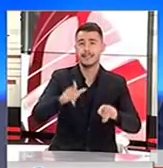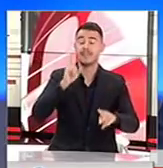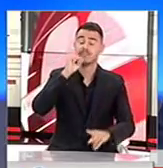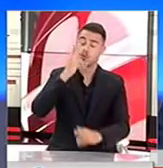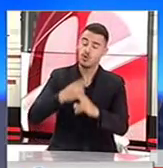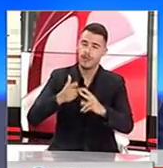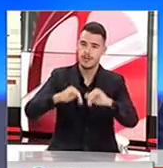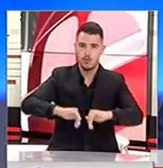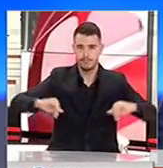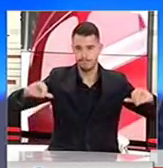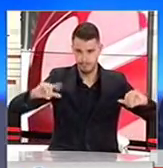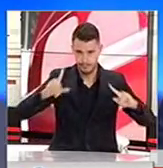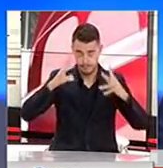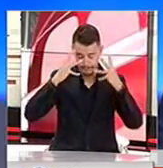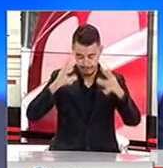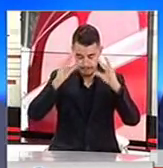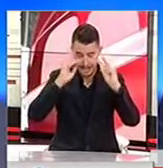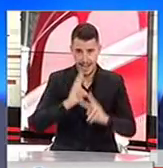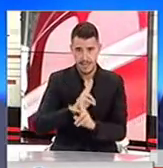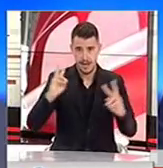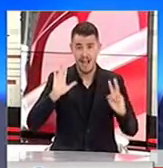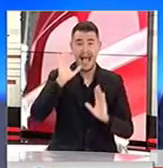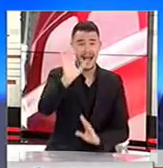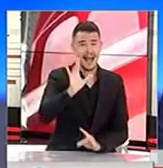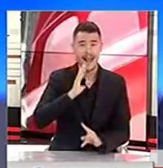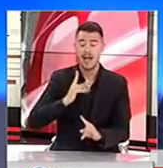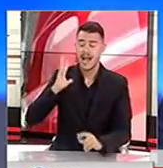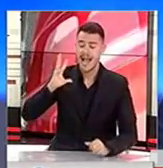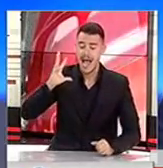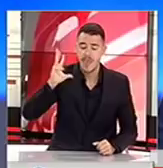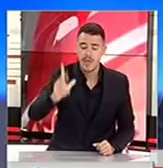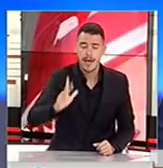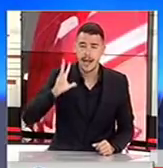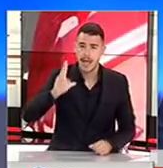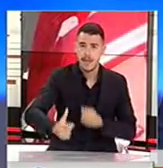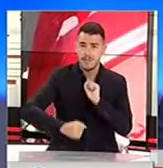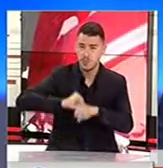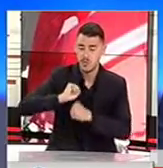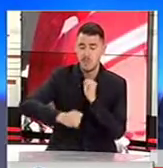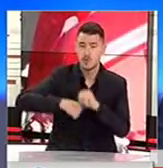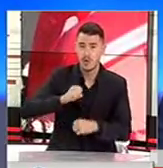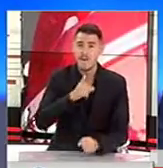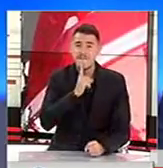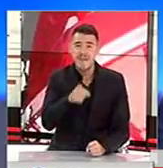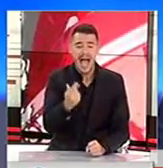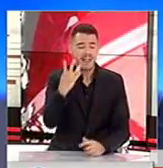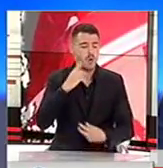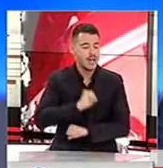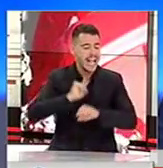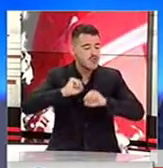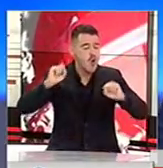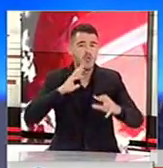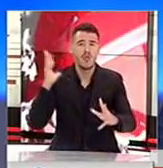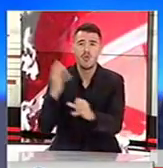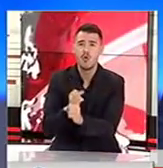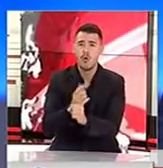Και βεβαίως πρέπει να σας πω ότι δίνουμε μια καθημερινή μάχη, διότι αυτά τα νούμερα δεν είναι εύκολο να πιαστούν, ιδίως όταν το